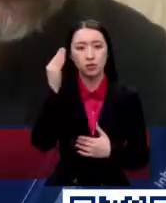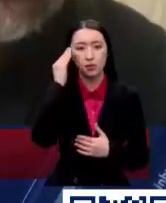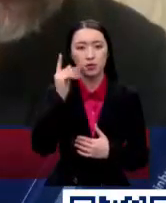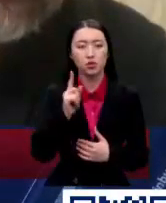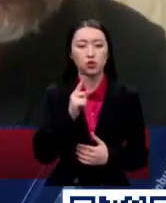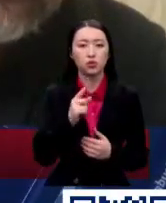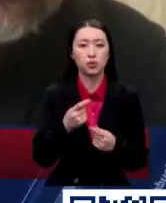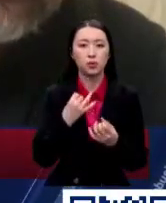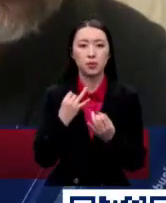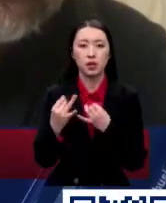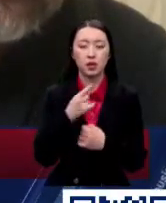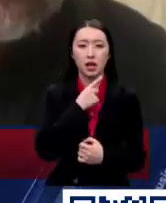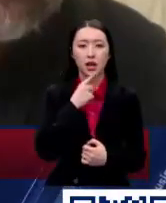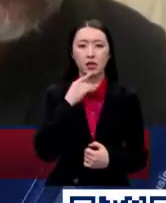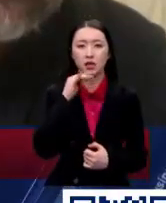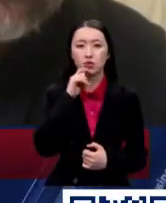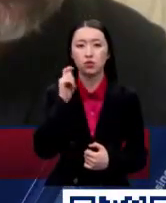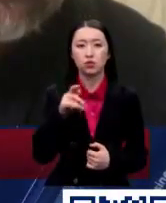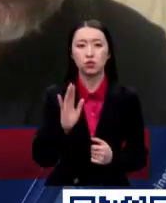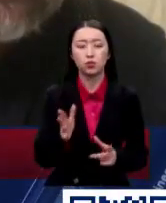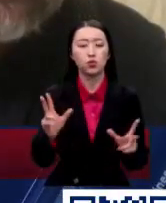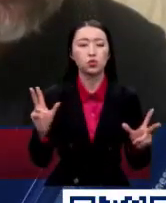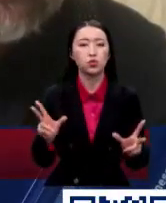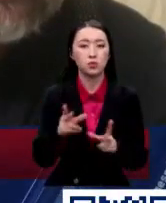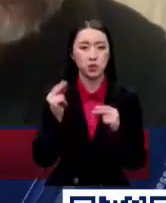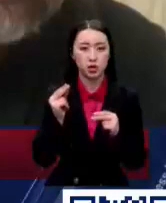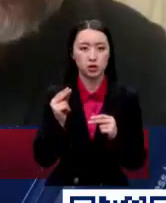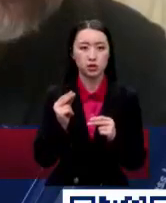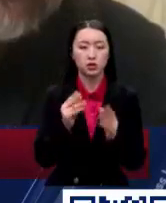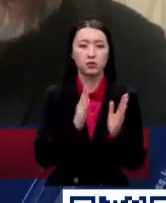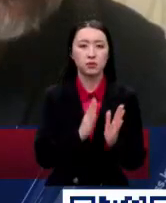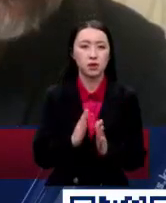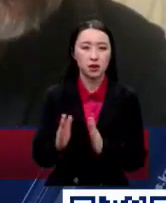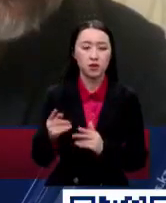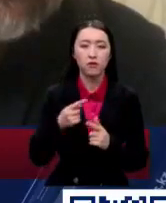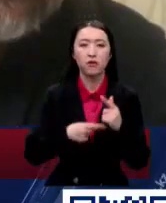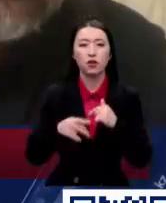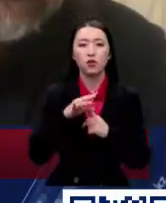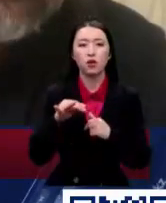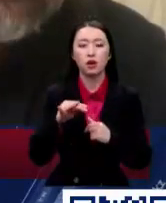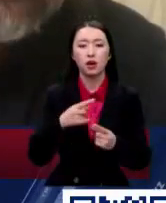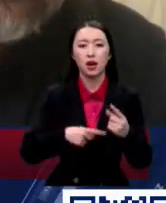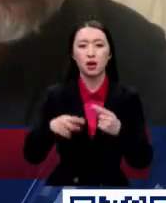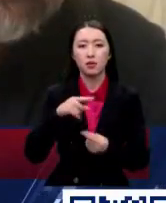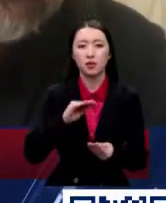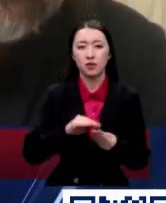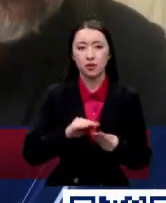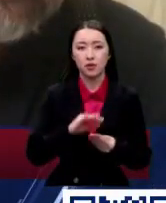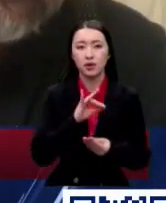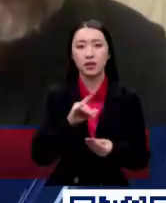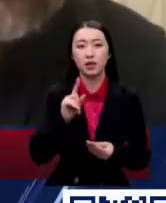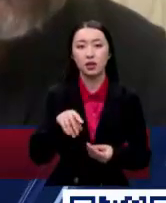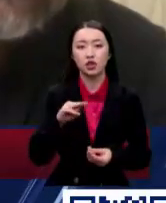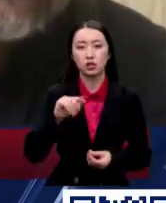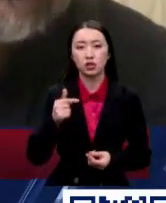между Украиной и Россией пройдут успешно и вообще пройдут. Вернется ли все тогда на круги своя и, в частности, относительно